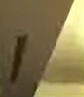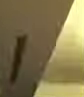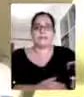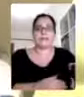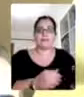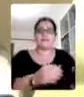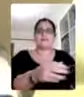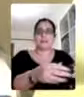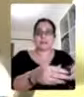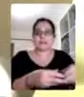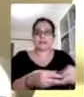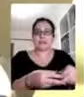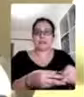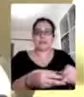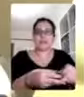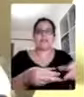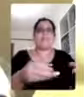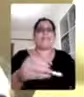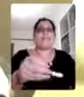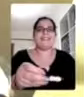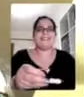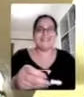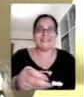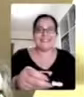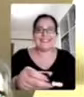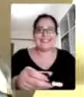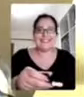orası, tamam mıdır?